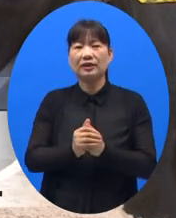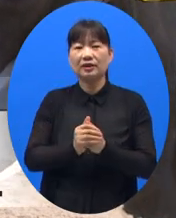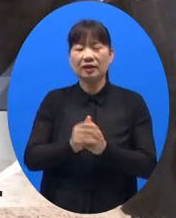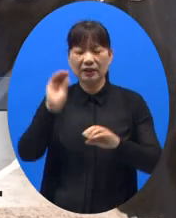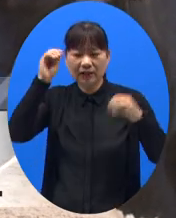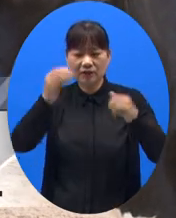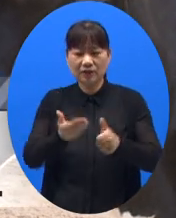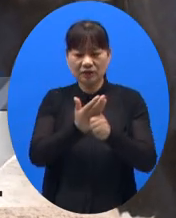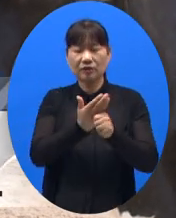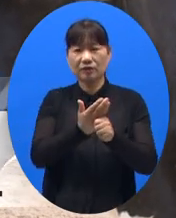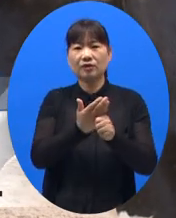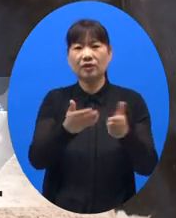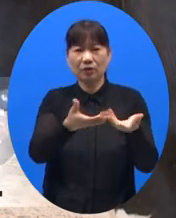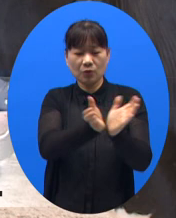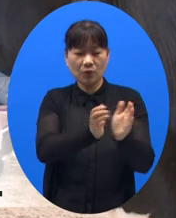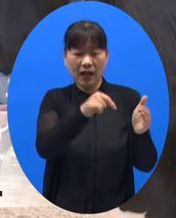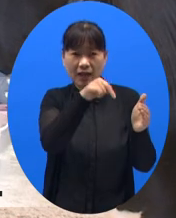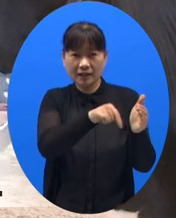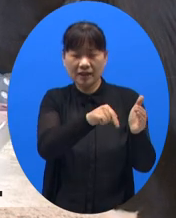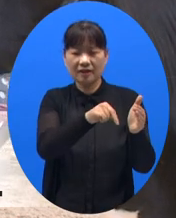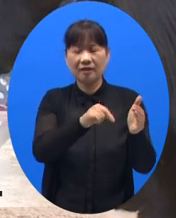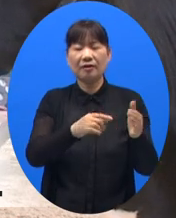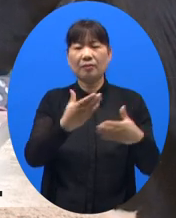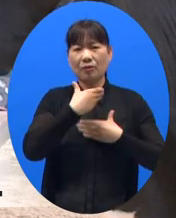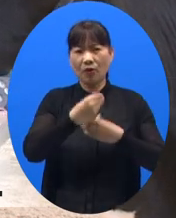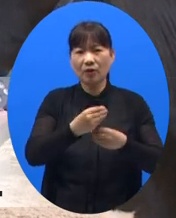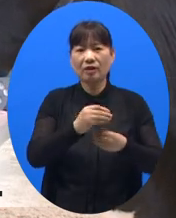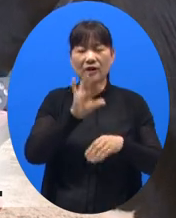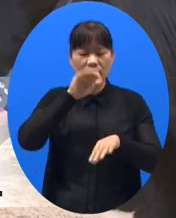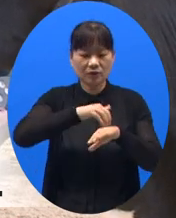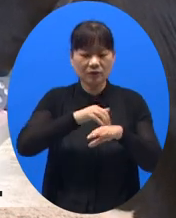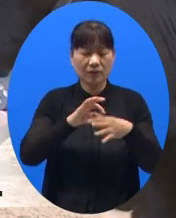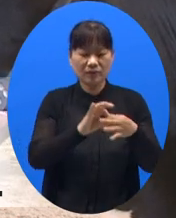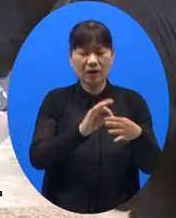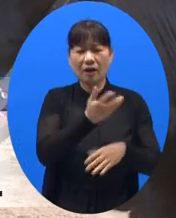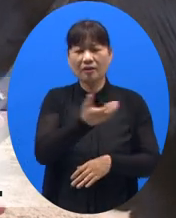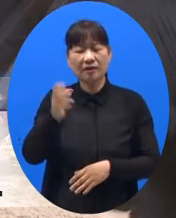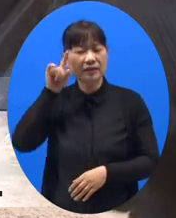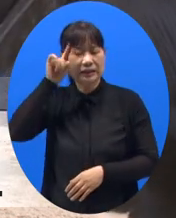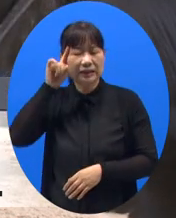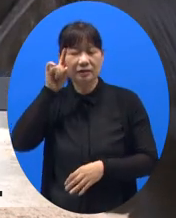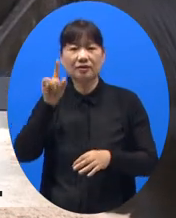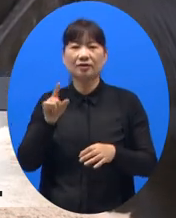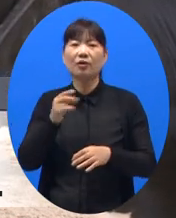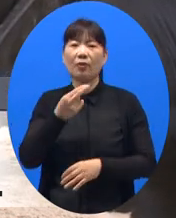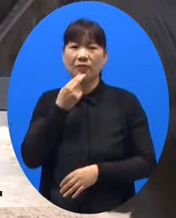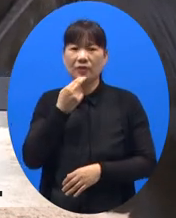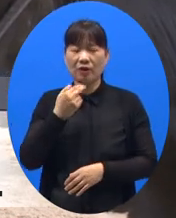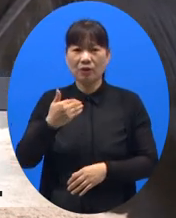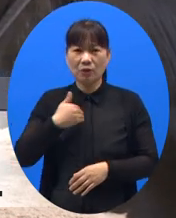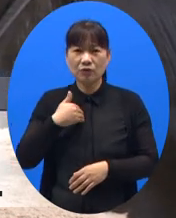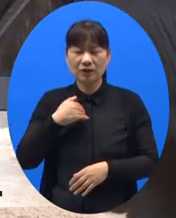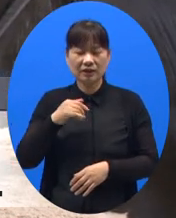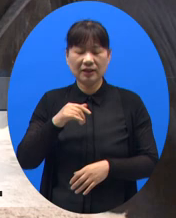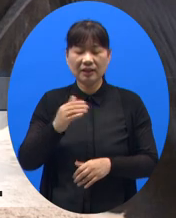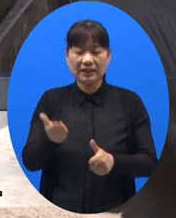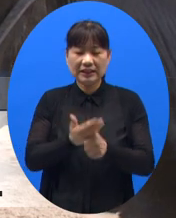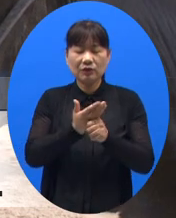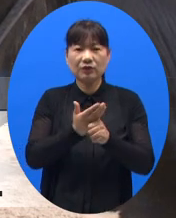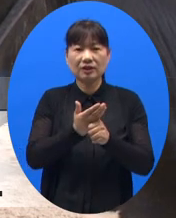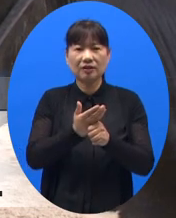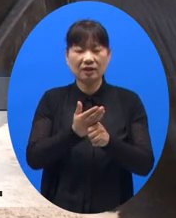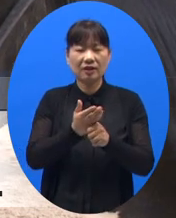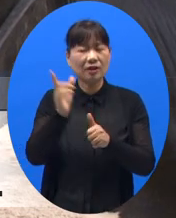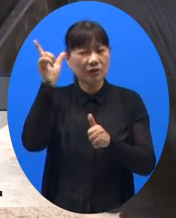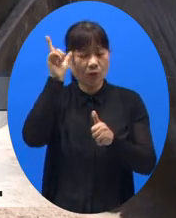농장에서 어어 연습을 해 가면서 이렇게 이동 스트레스도 받지 않고 우리집 목장의 그런 소를 이렇게